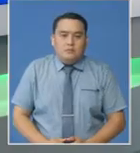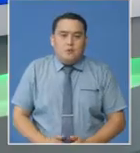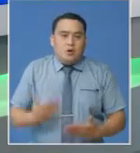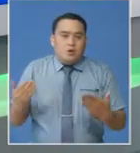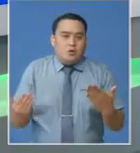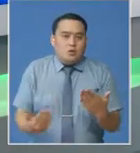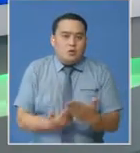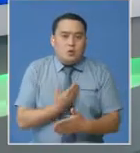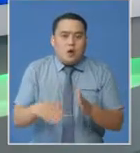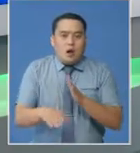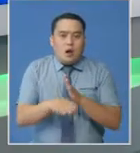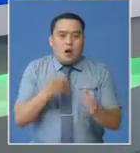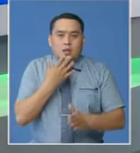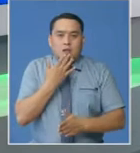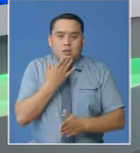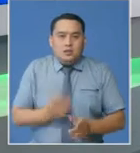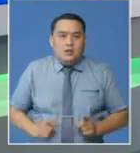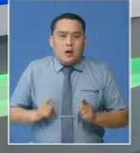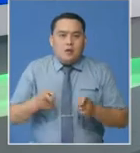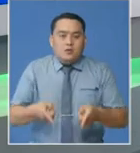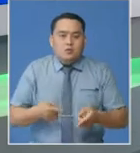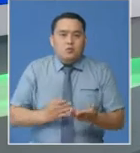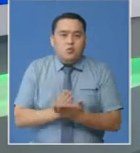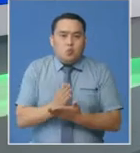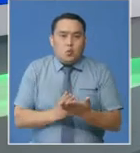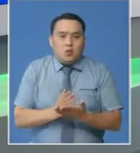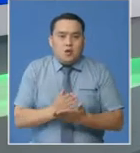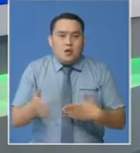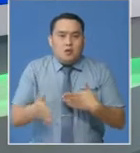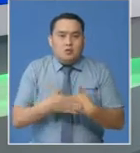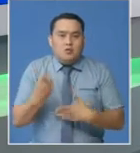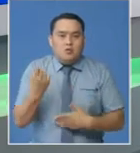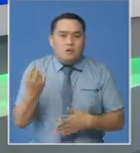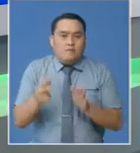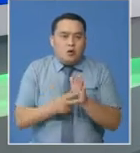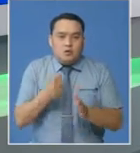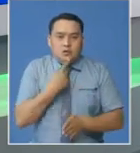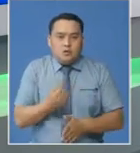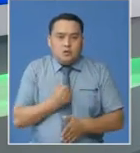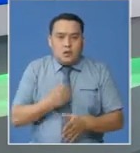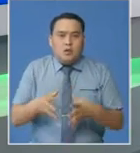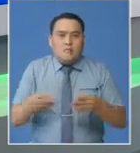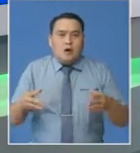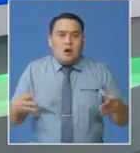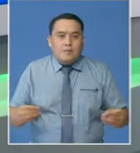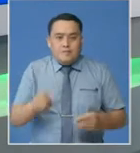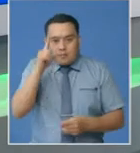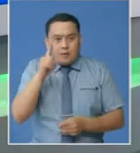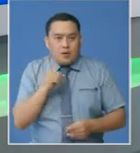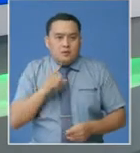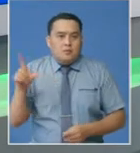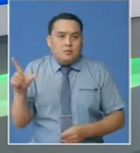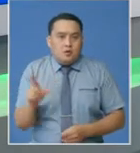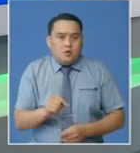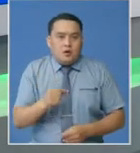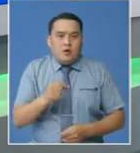Новобранцы частей Национальной гвардии присягнули на верность родине и народу. 108 солдат весеннего призыва полтора месяца назад прибыли в